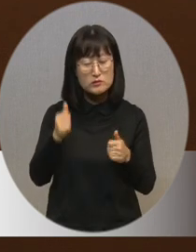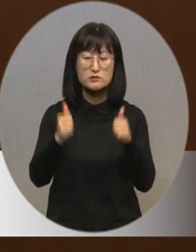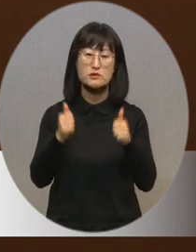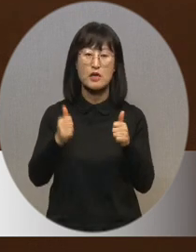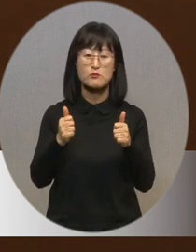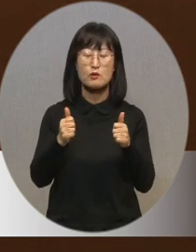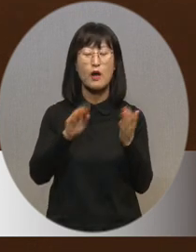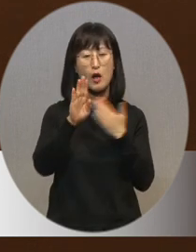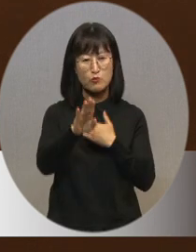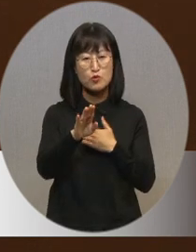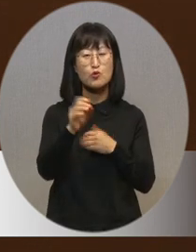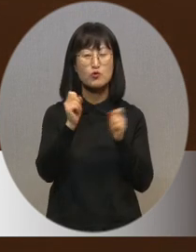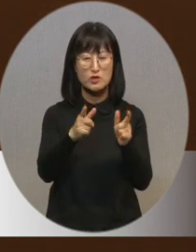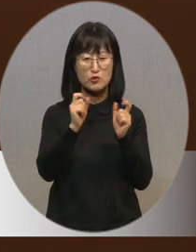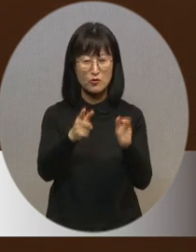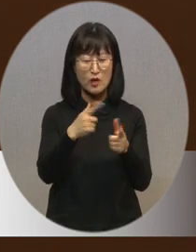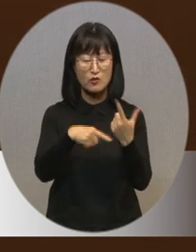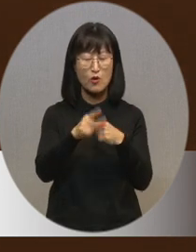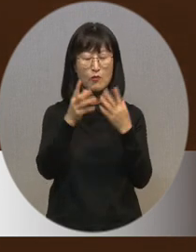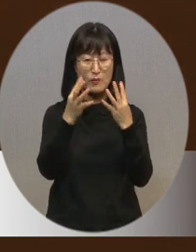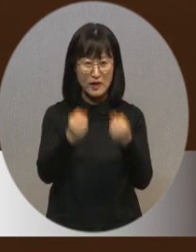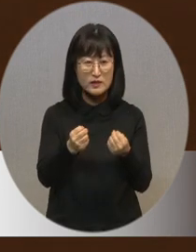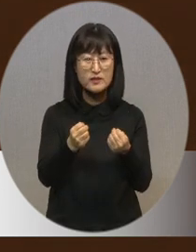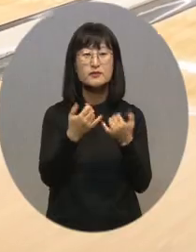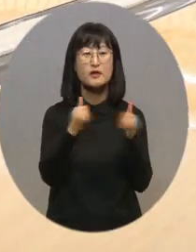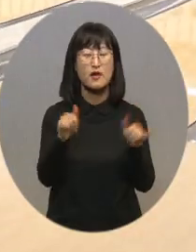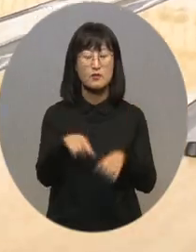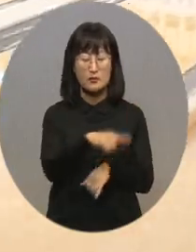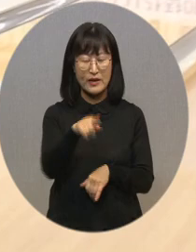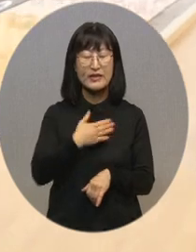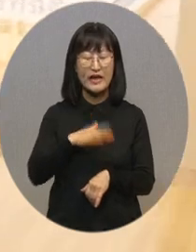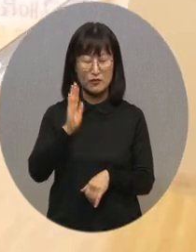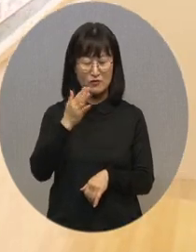생겨서 사람들이 많이 알게 돼가지고